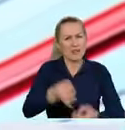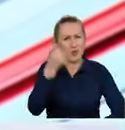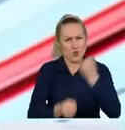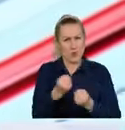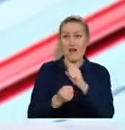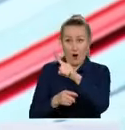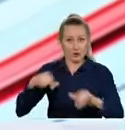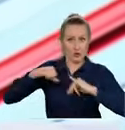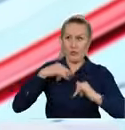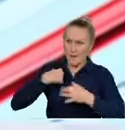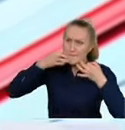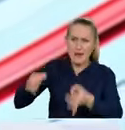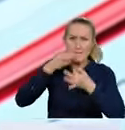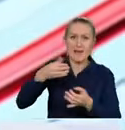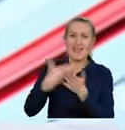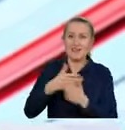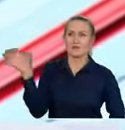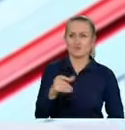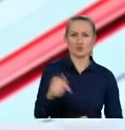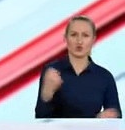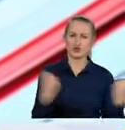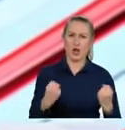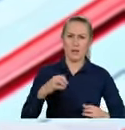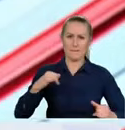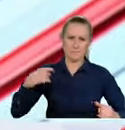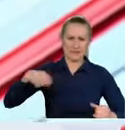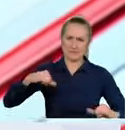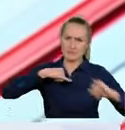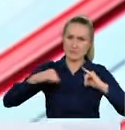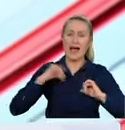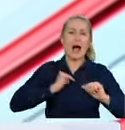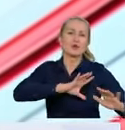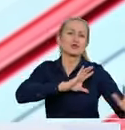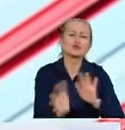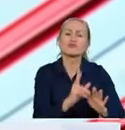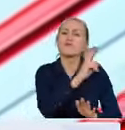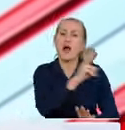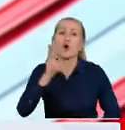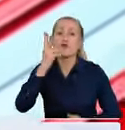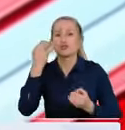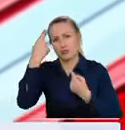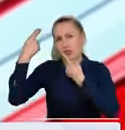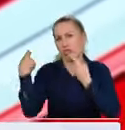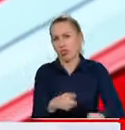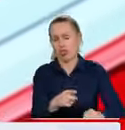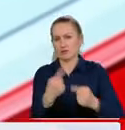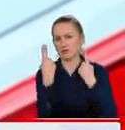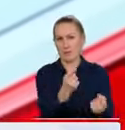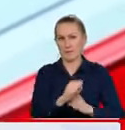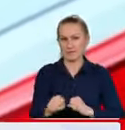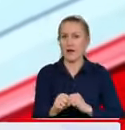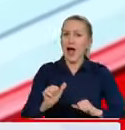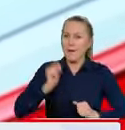od tego jest potrzebny silny prezydent, żeby się zaopiekował wszystkimi tymi, którzy dzisiaj zostali pozostawieni sami sobie, żeby się